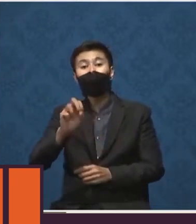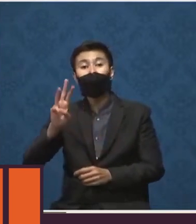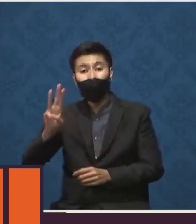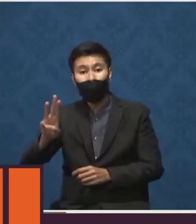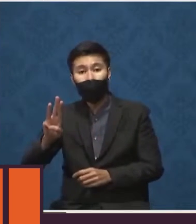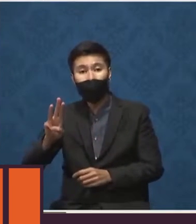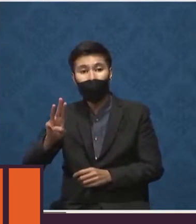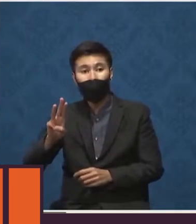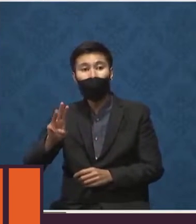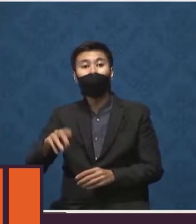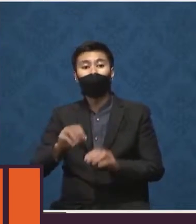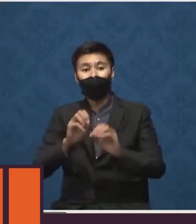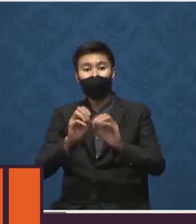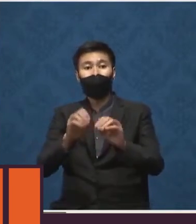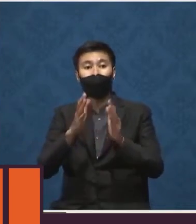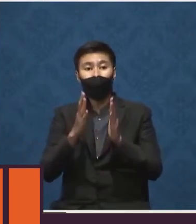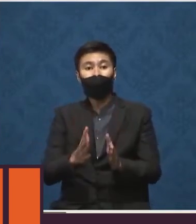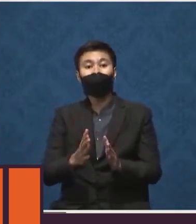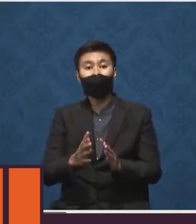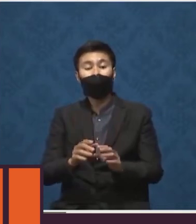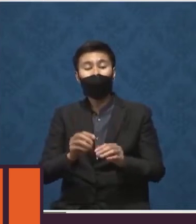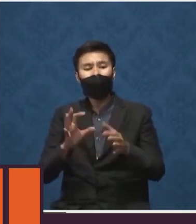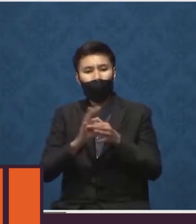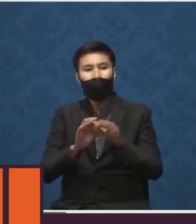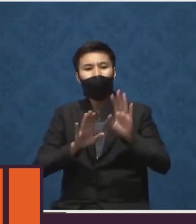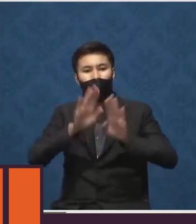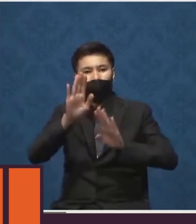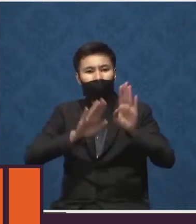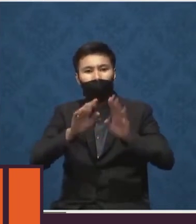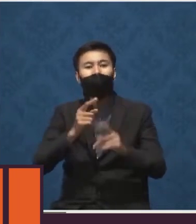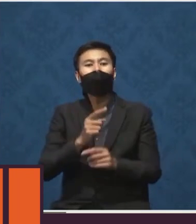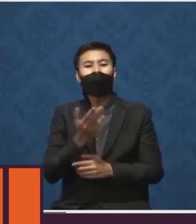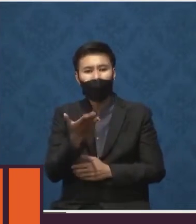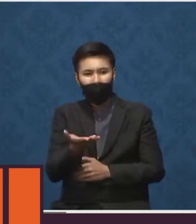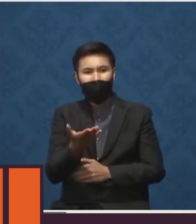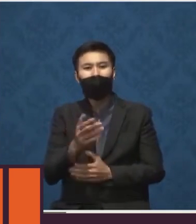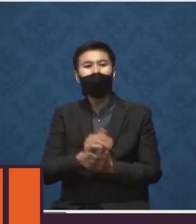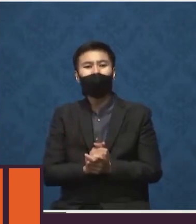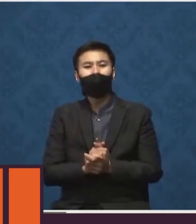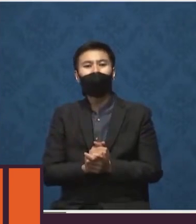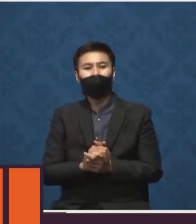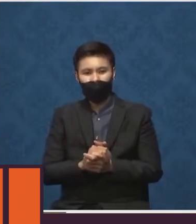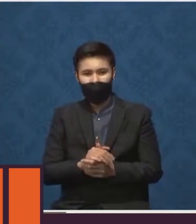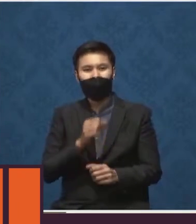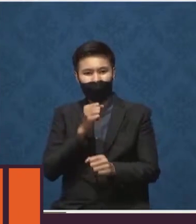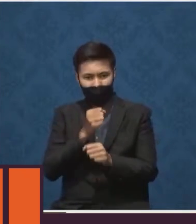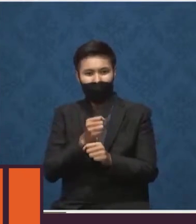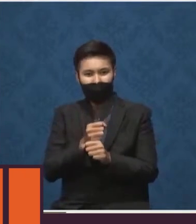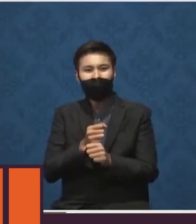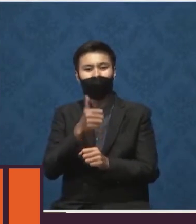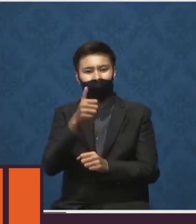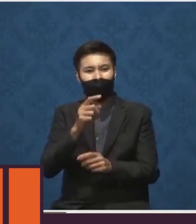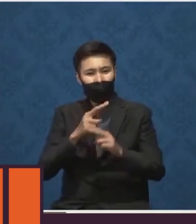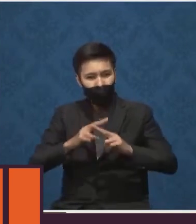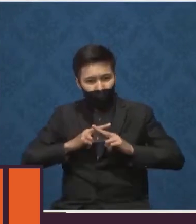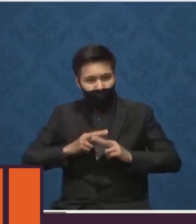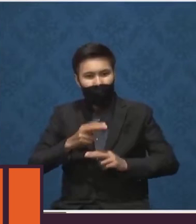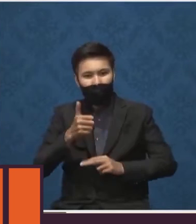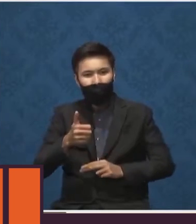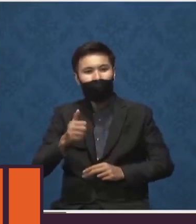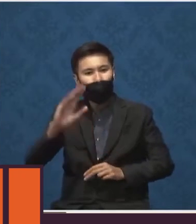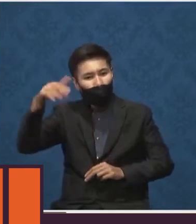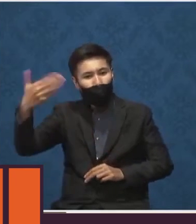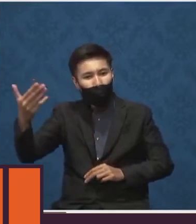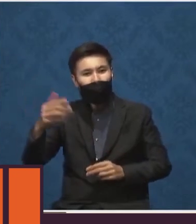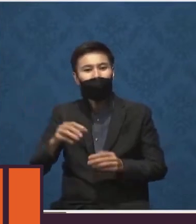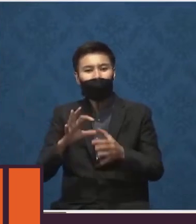นเพไปสอนคนอเรปชาธิปัตัยผมขอชวนนะครัให้ทานปฏิบัิให้สอนคร้กบหกปชาธิปััให้ได้ก่อนเริ่มต้นดการบวดเห็ชอบกับ